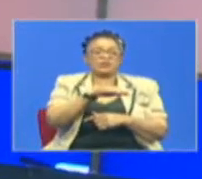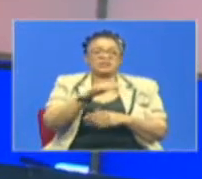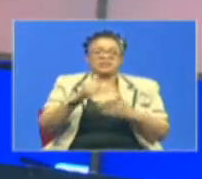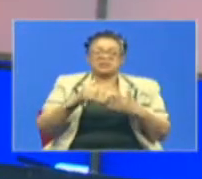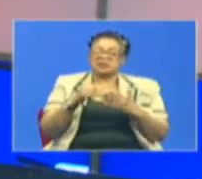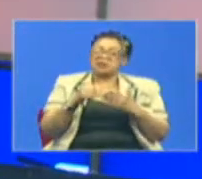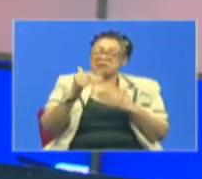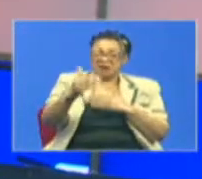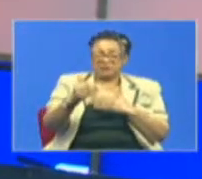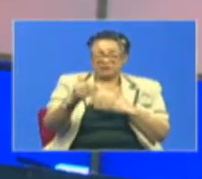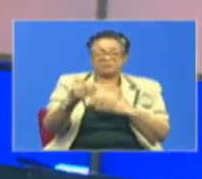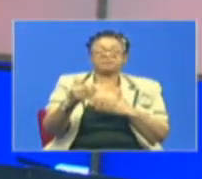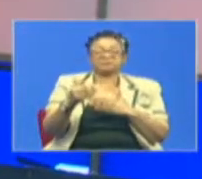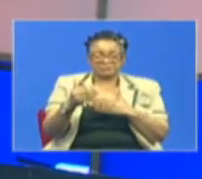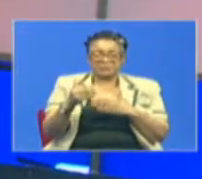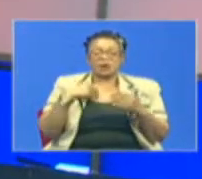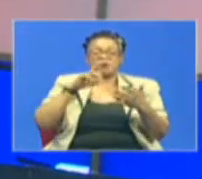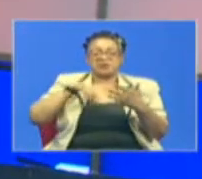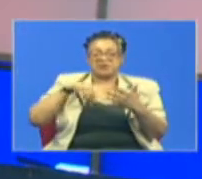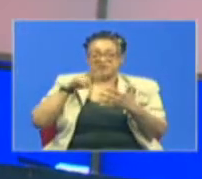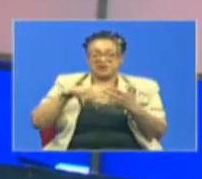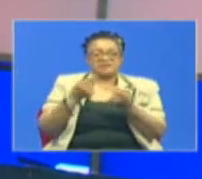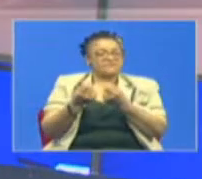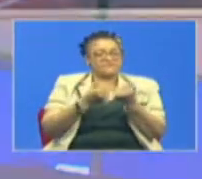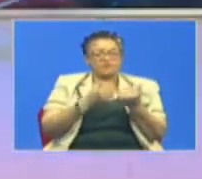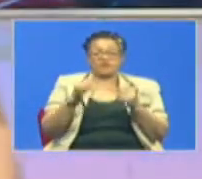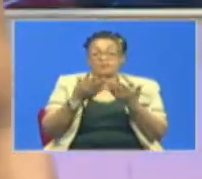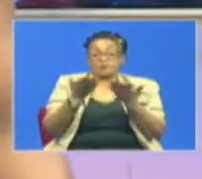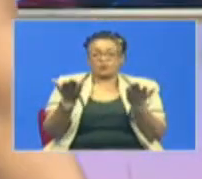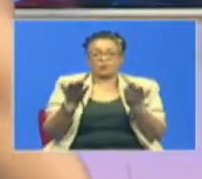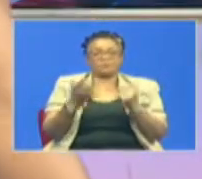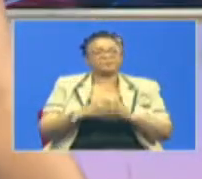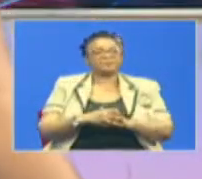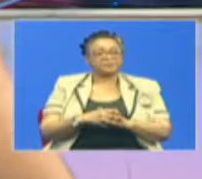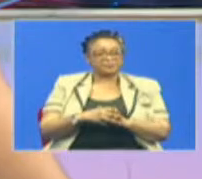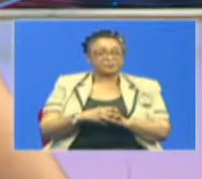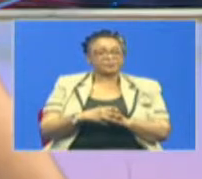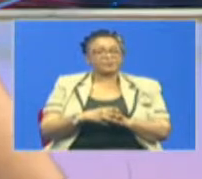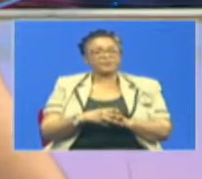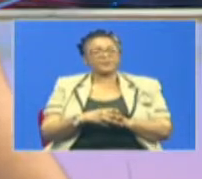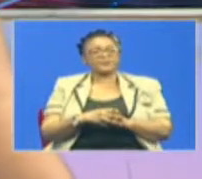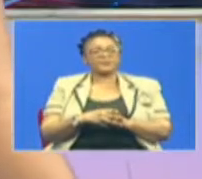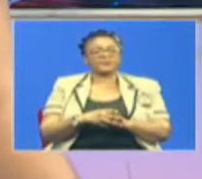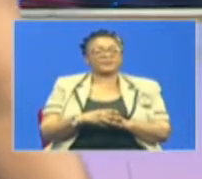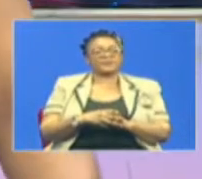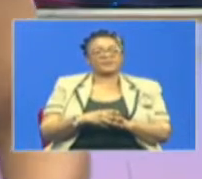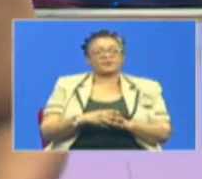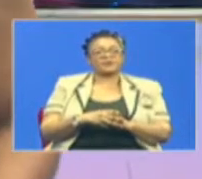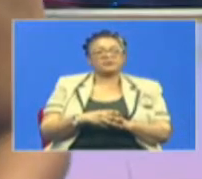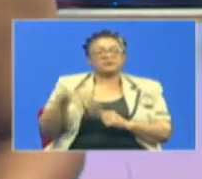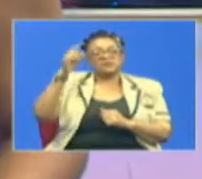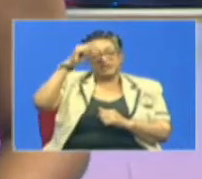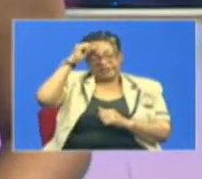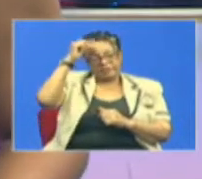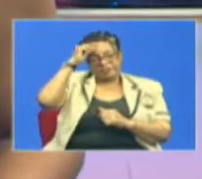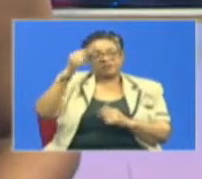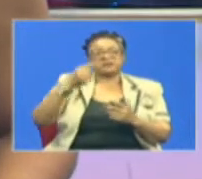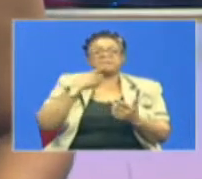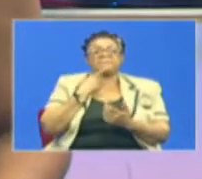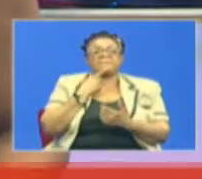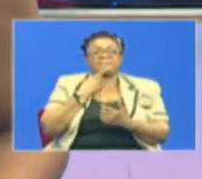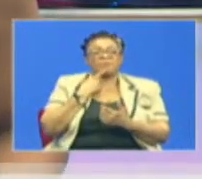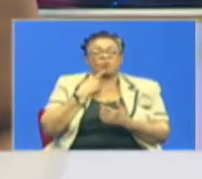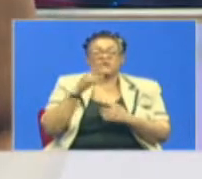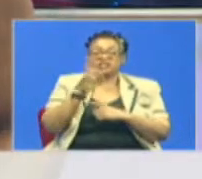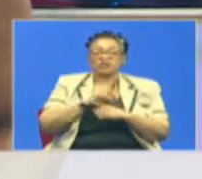muda usiokuwa mrefu nitasoma mawili matatu kutoka kwako. Tukisonga mbele ni kwamba serikali imesema itatumia makundi ya